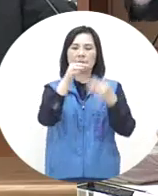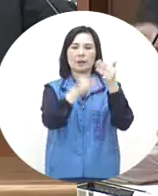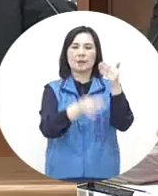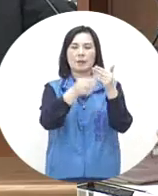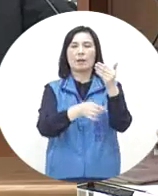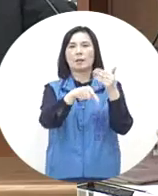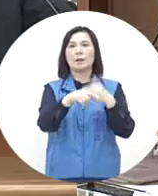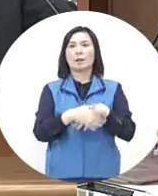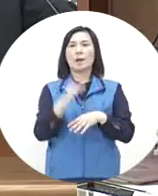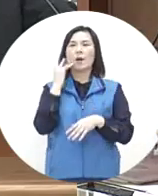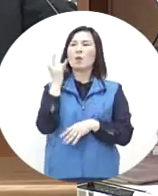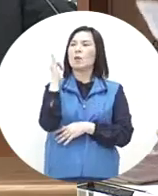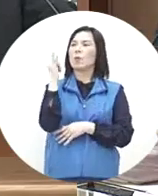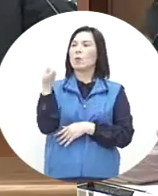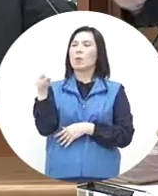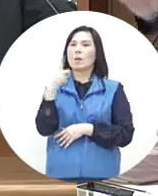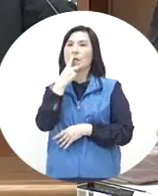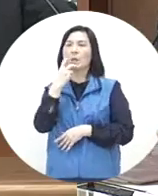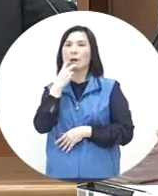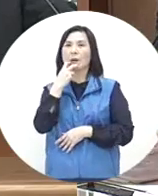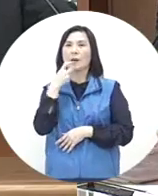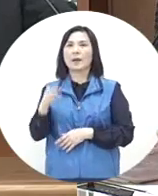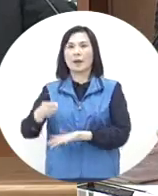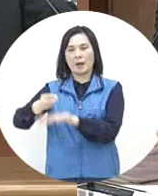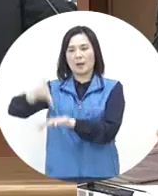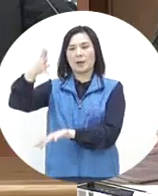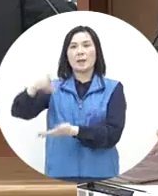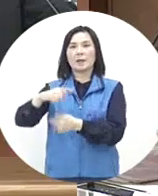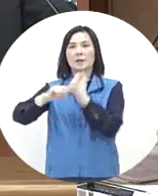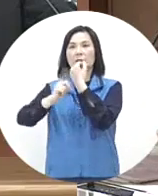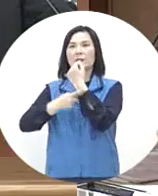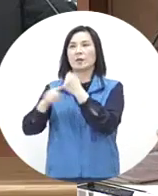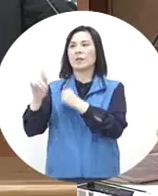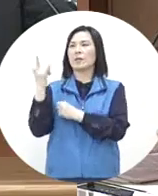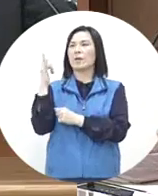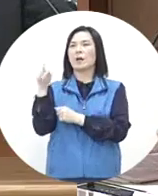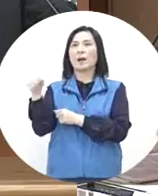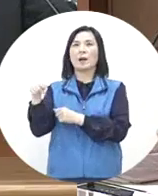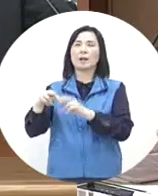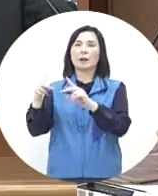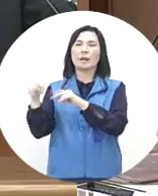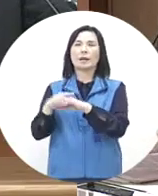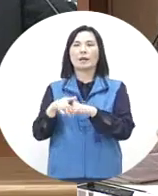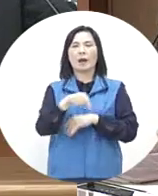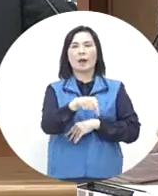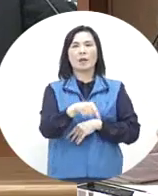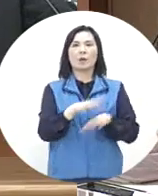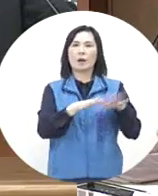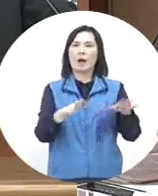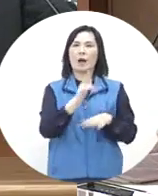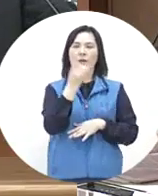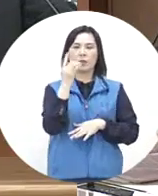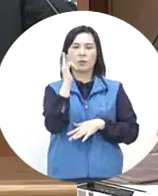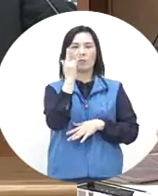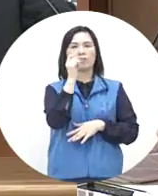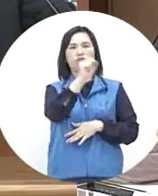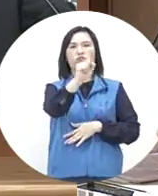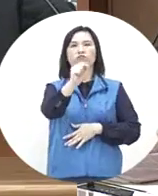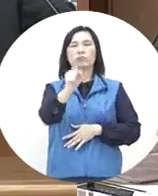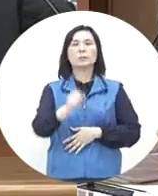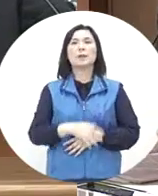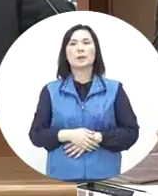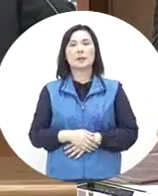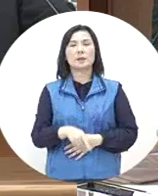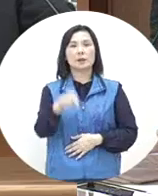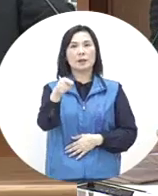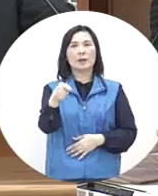等中央的修订这个建筑法，这安全不能等啊。所以市长是不是可以好好的评估一下？因为这个齁，其实是非常